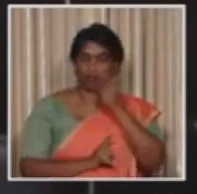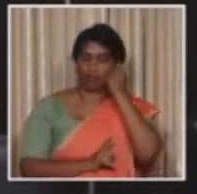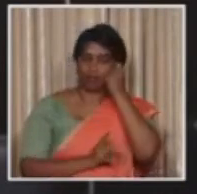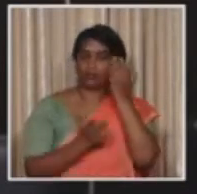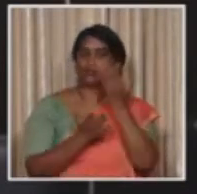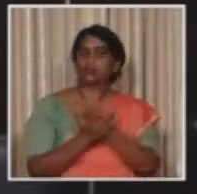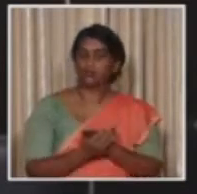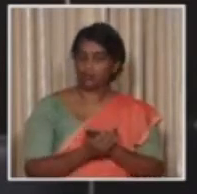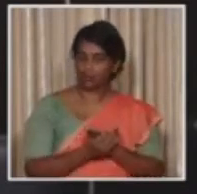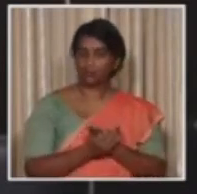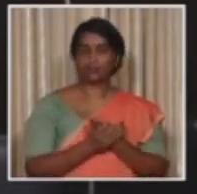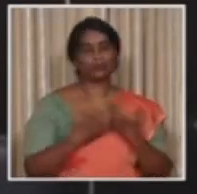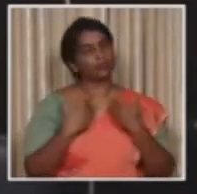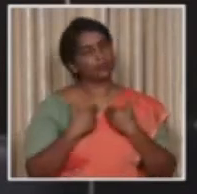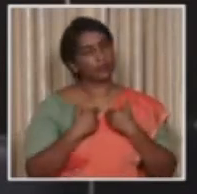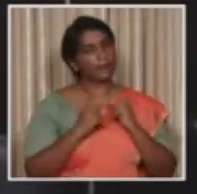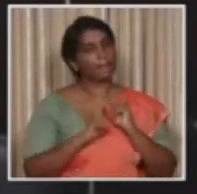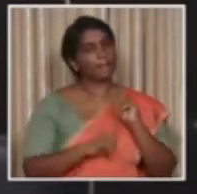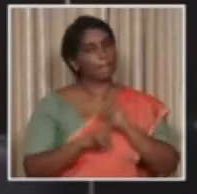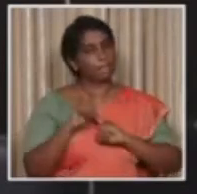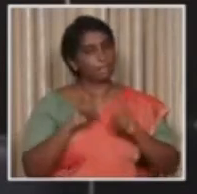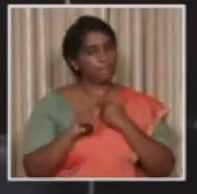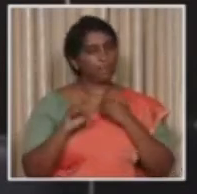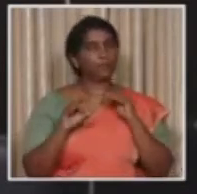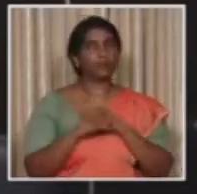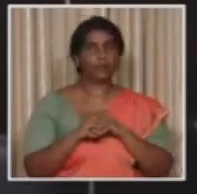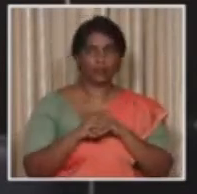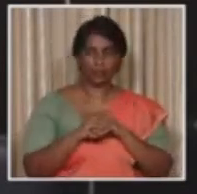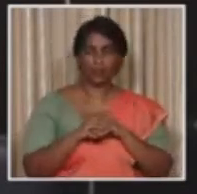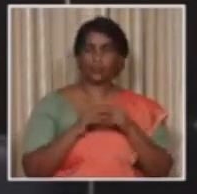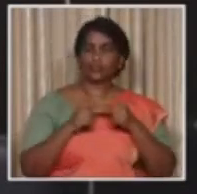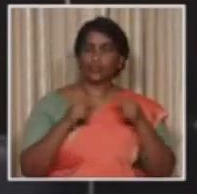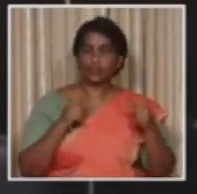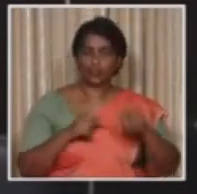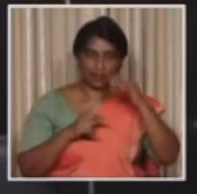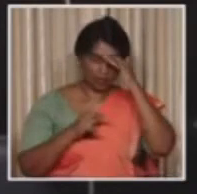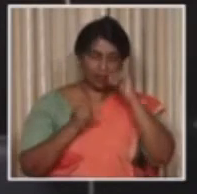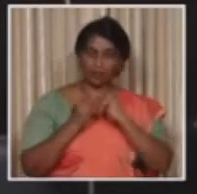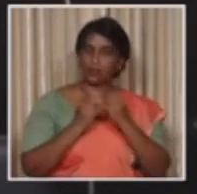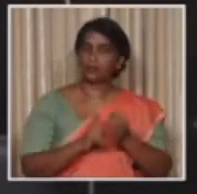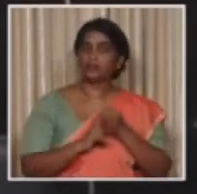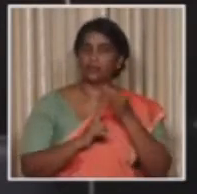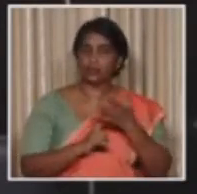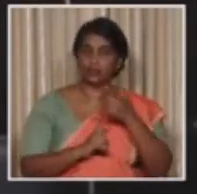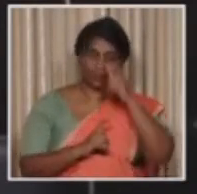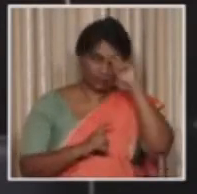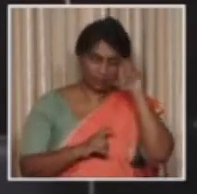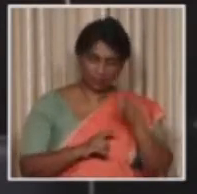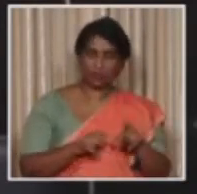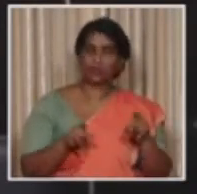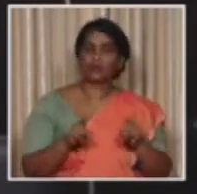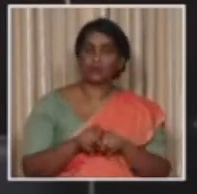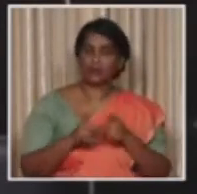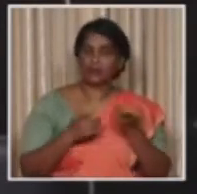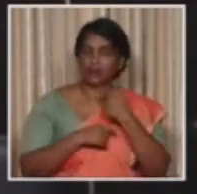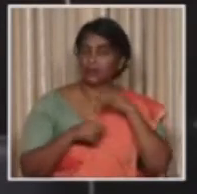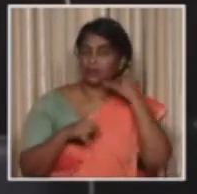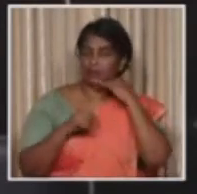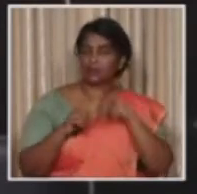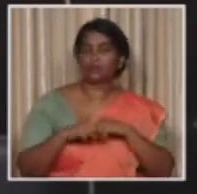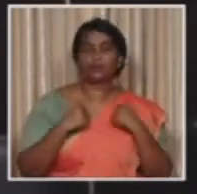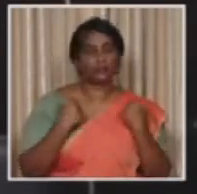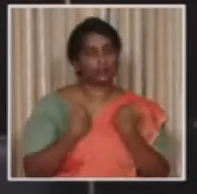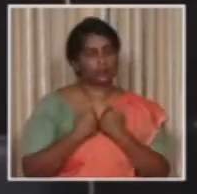යෝජනාව අප පාර්ලිමේන්තුව නියෝජනය කරන විපක්ෂ නායක සජිත් ප්‍රේමදාස් මැත්තුමා, ඒ වගේම අපි සමග